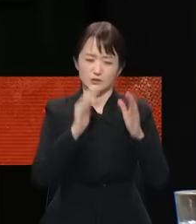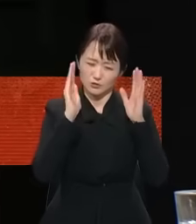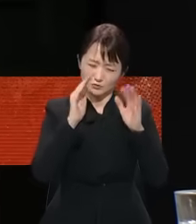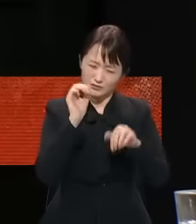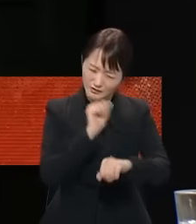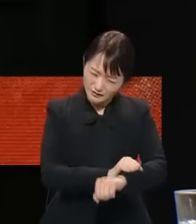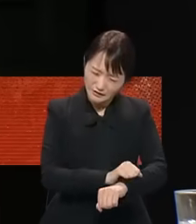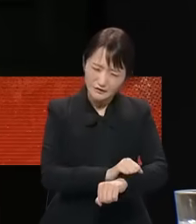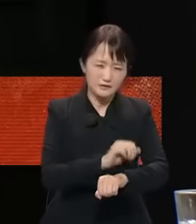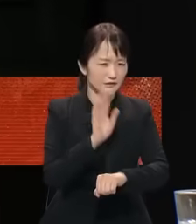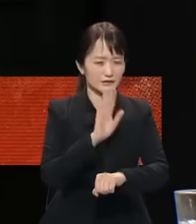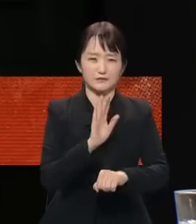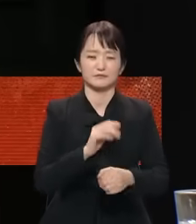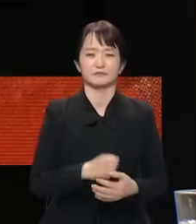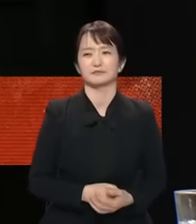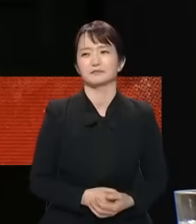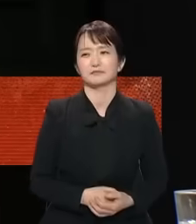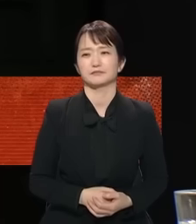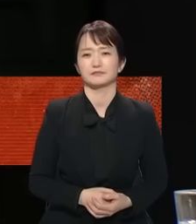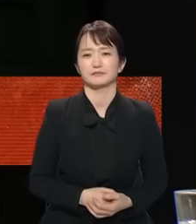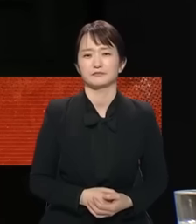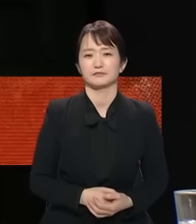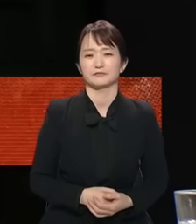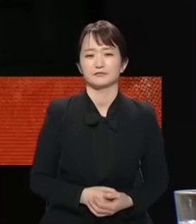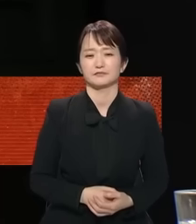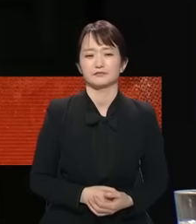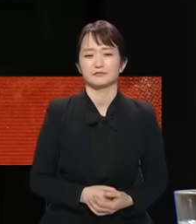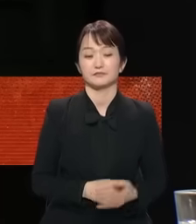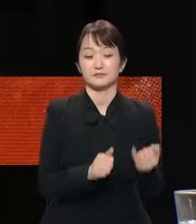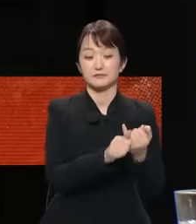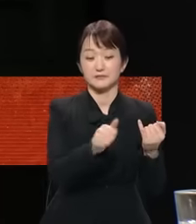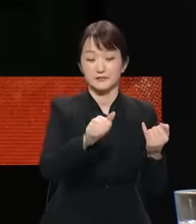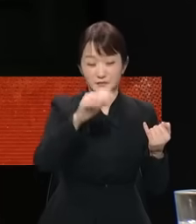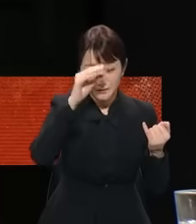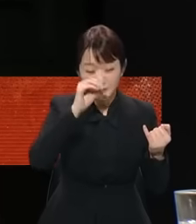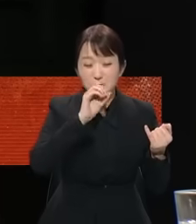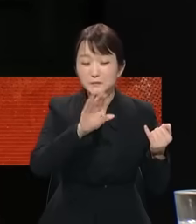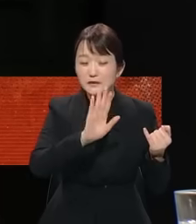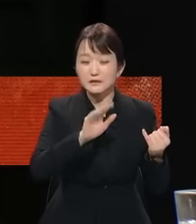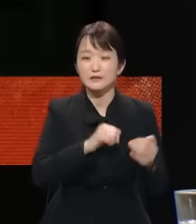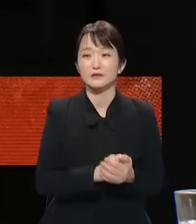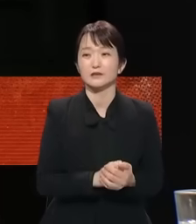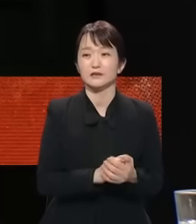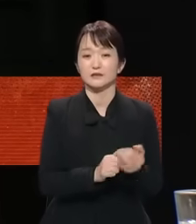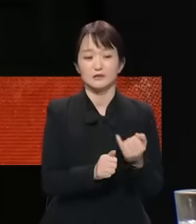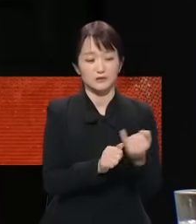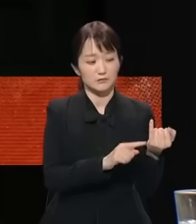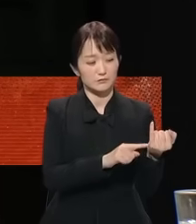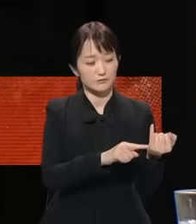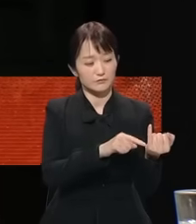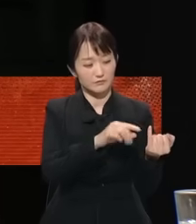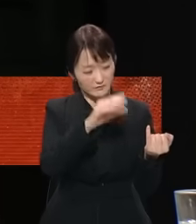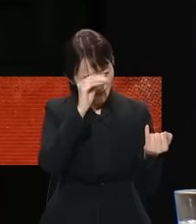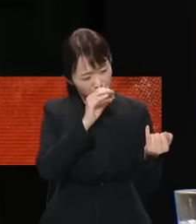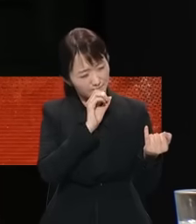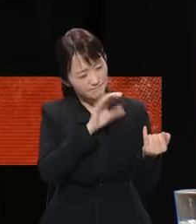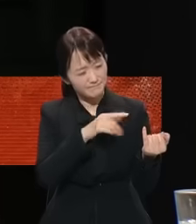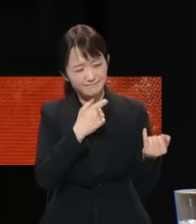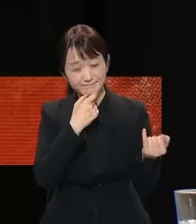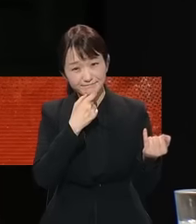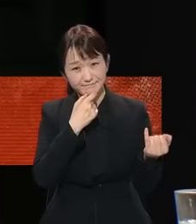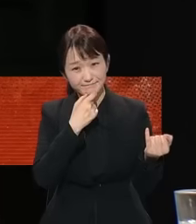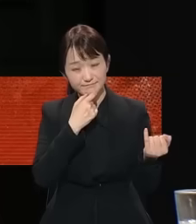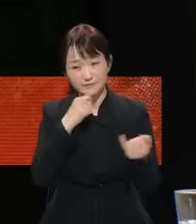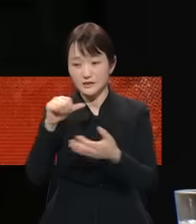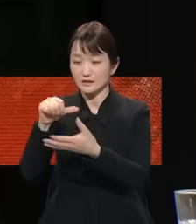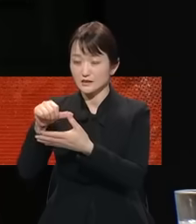편이 아니었던 겁니다. 그래서 차마 그 둘째 아들 남편 닮았다고는 못하시고 그렇다고 사연자 닮았다고도 하기 싫으시고 그래서 아주버님